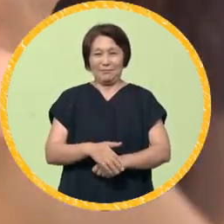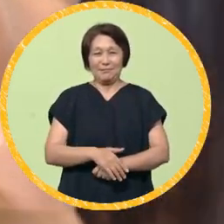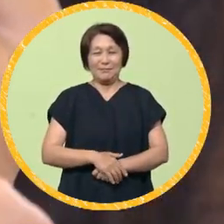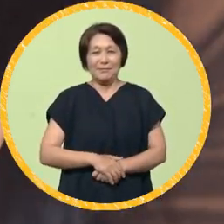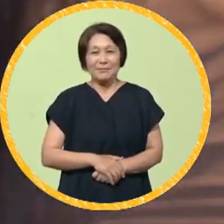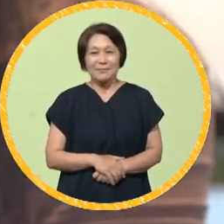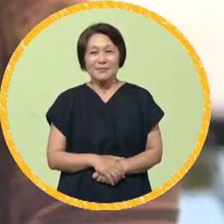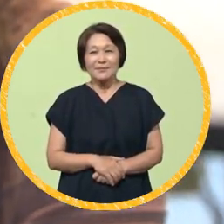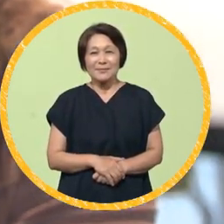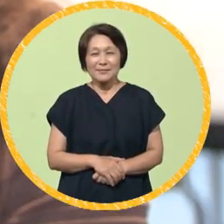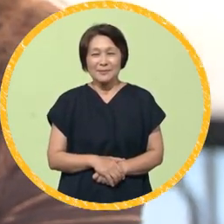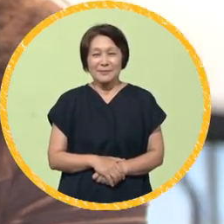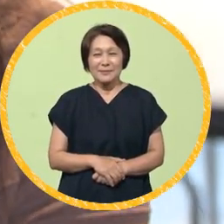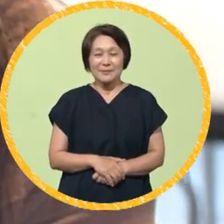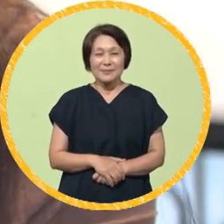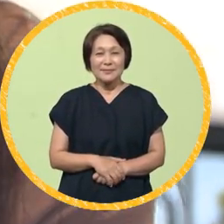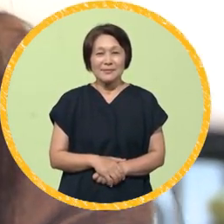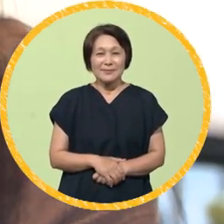ていただきます